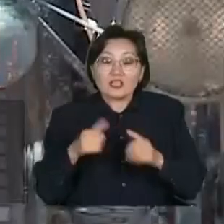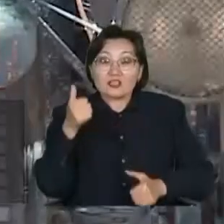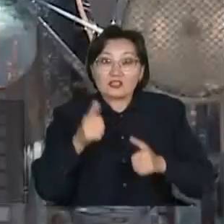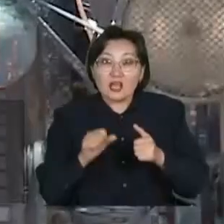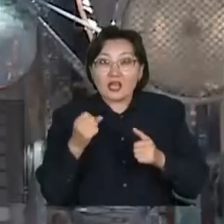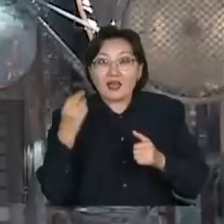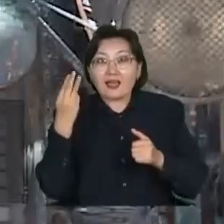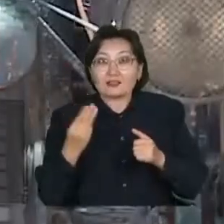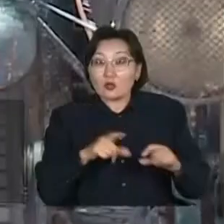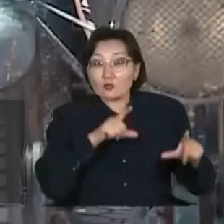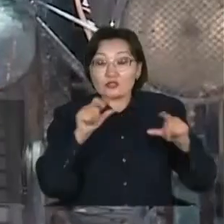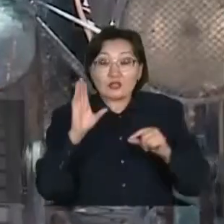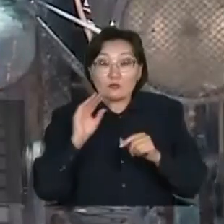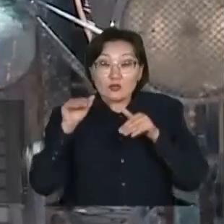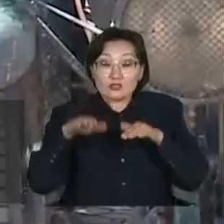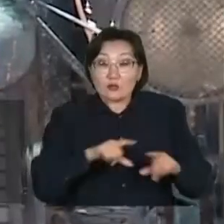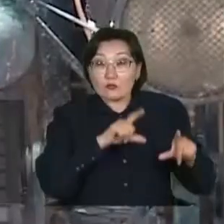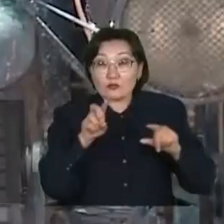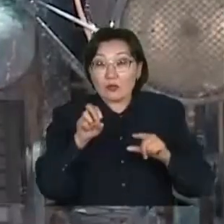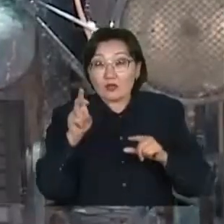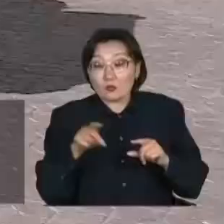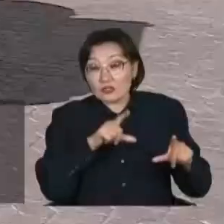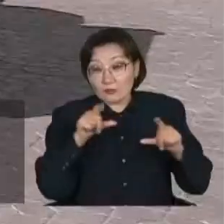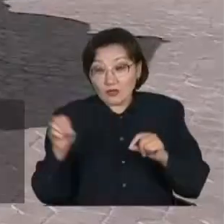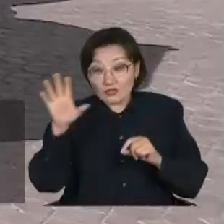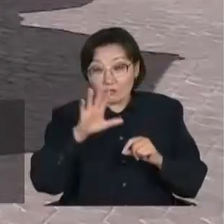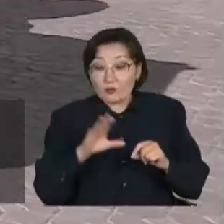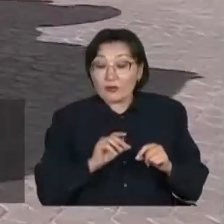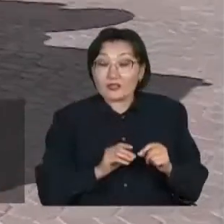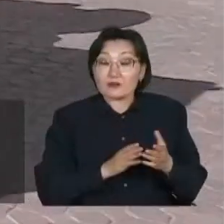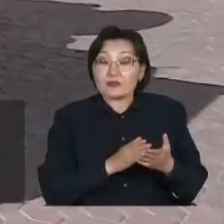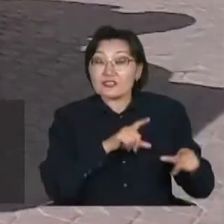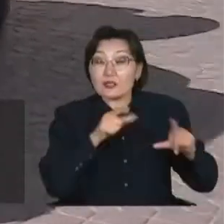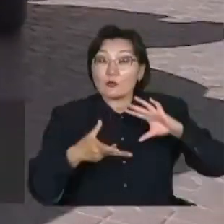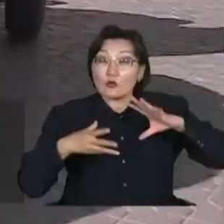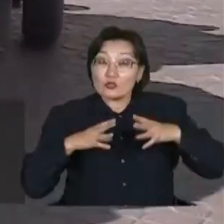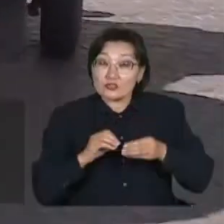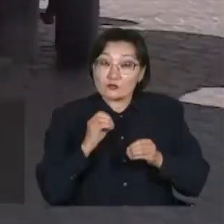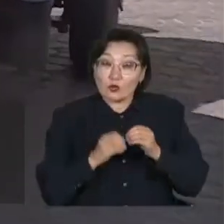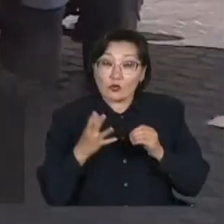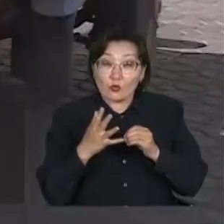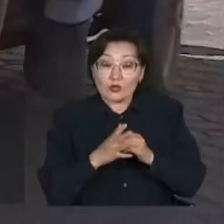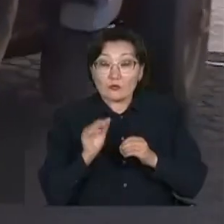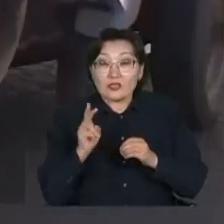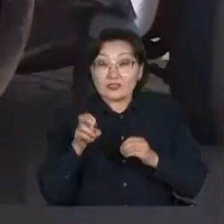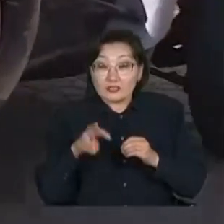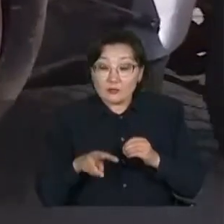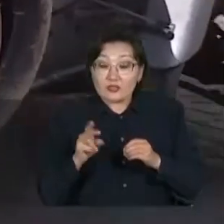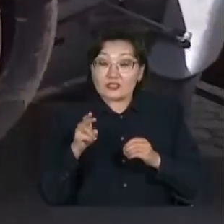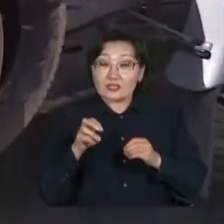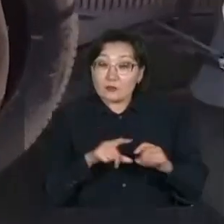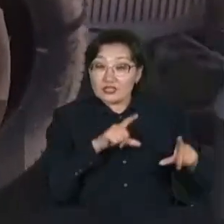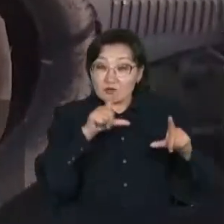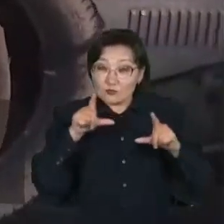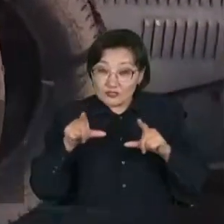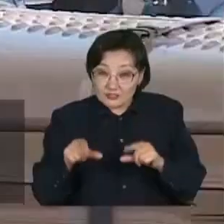бағытталды. Ары қарай Каспий теңізі арқылы Бакуге жетіп, Еуропаға табан тірейді. Яғни бас аяғы 15 мың шақырымға жуық қашықтықты еңсереді